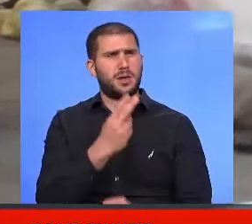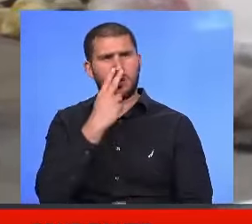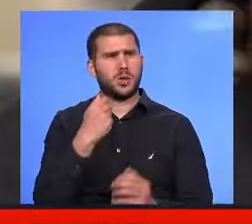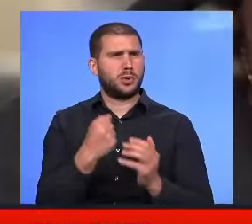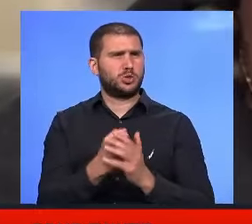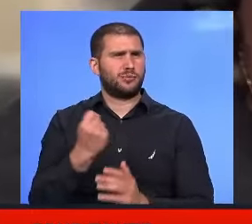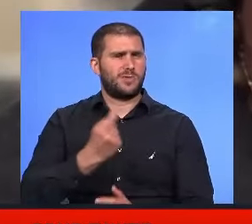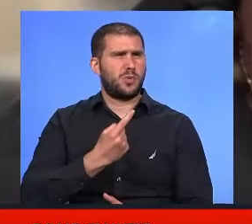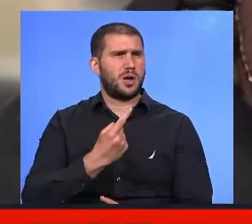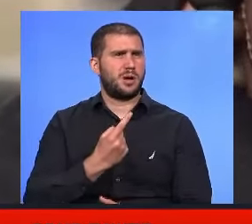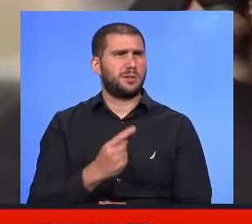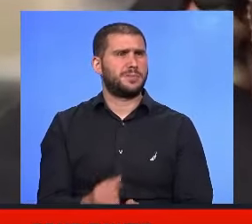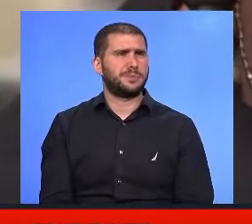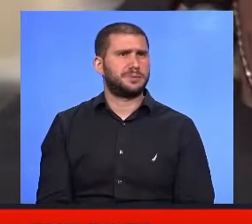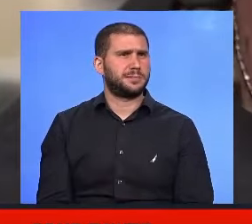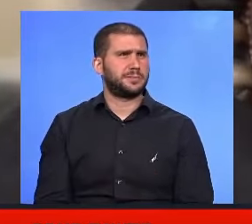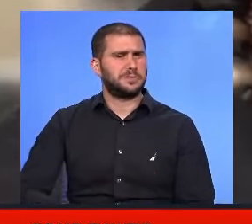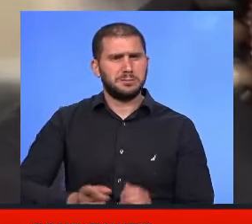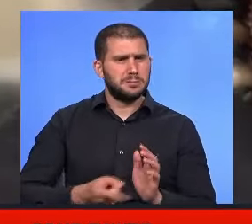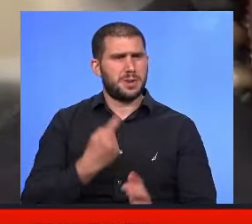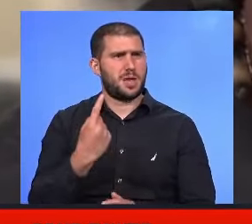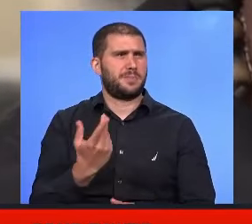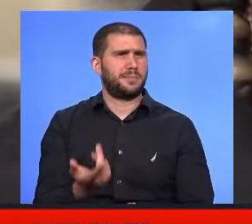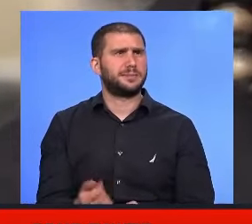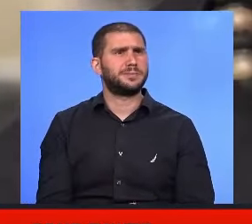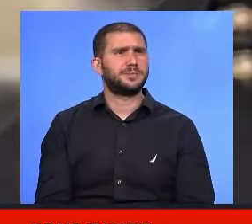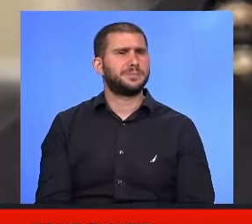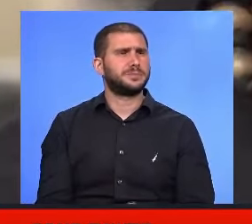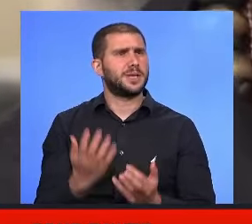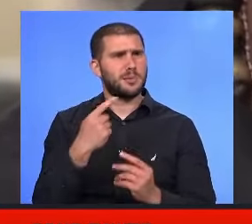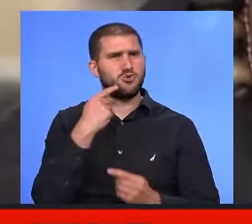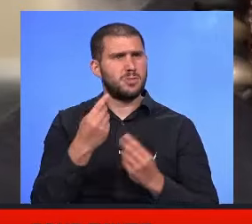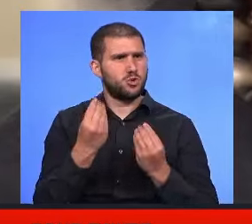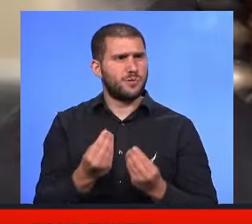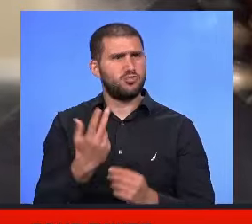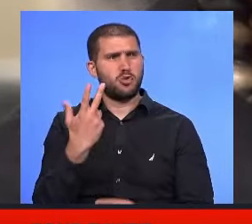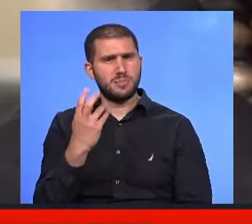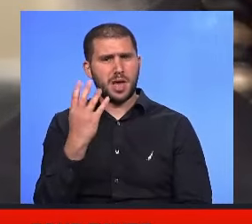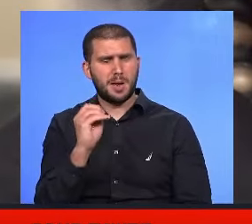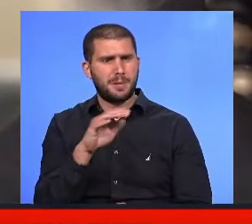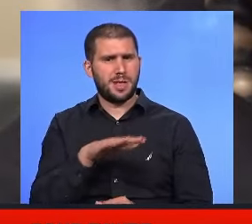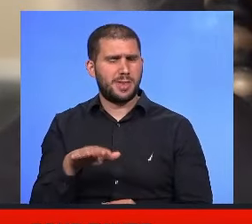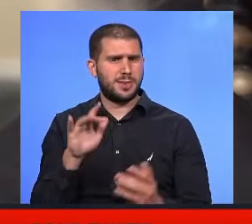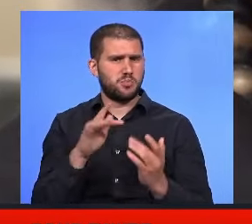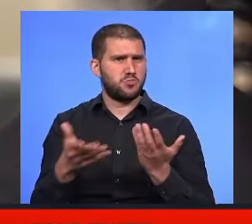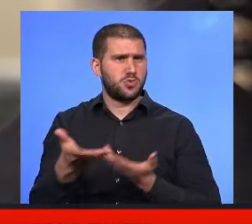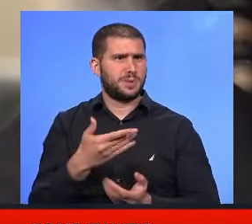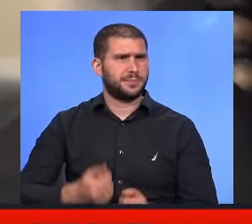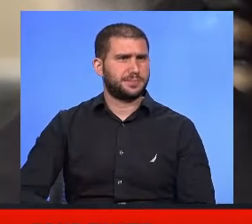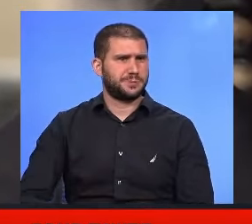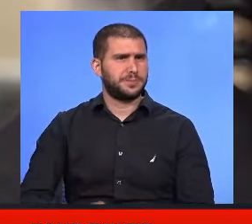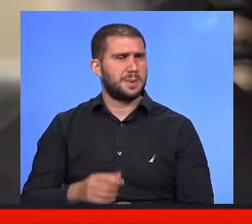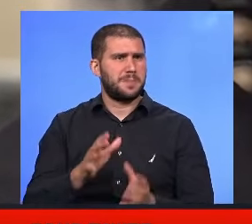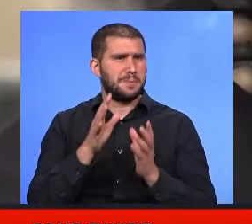כל סופש במכה אחת. כבר כמה שנים טובות, 30-40 ילדים מולי, שזה